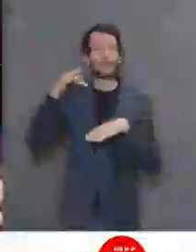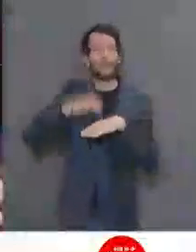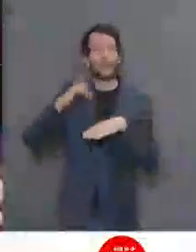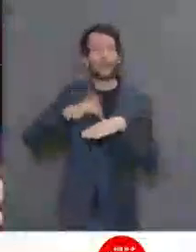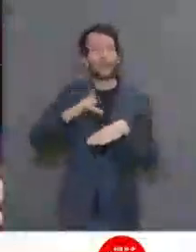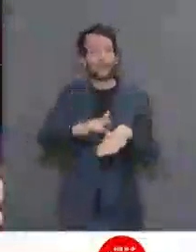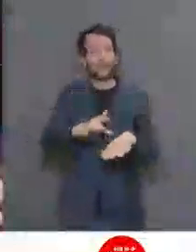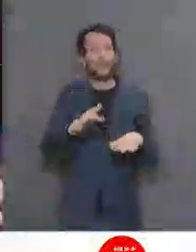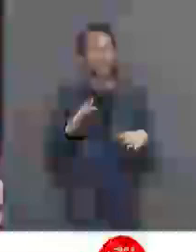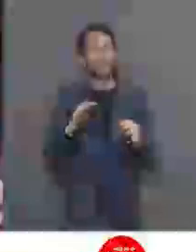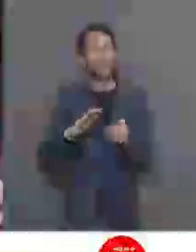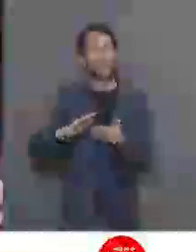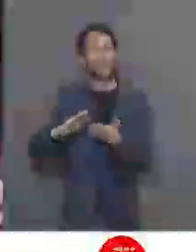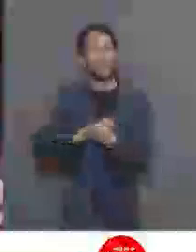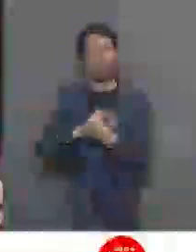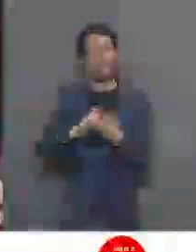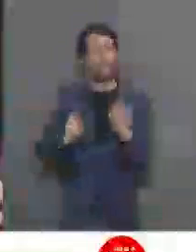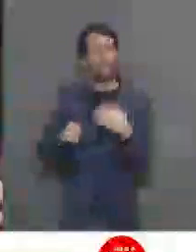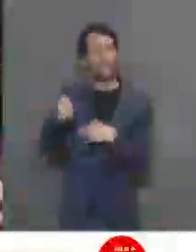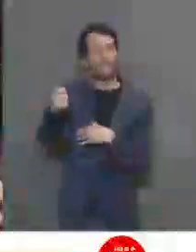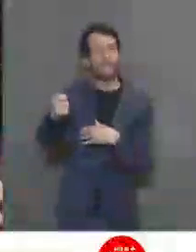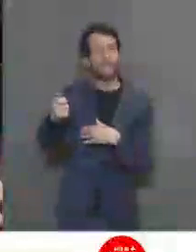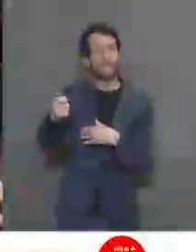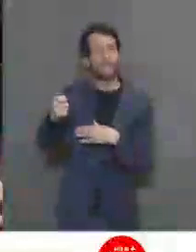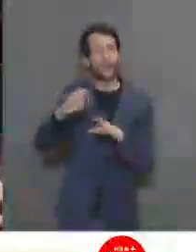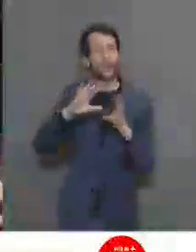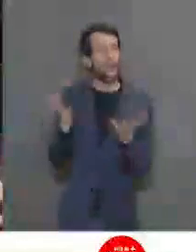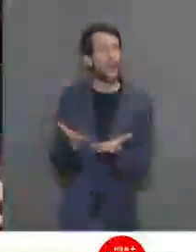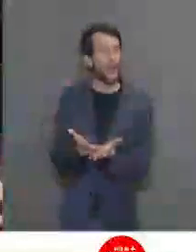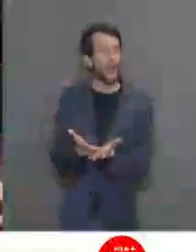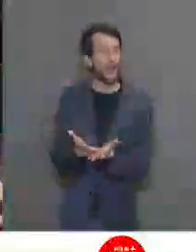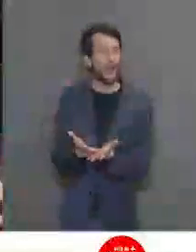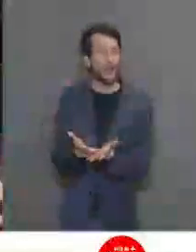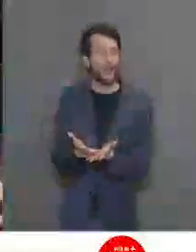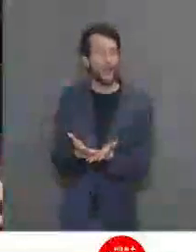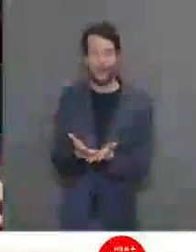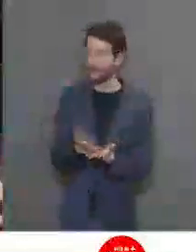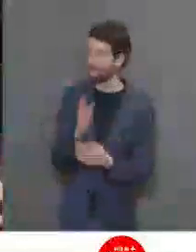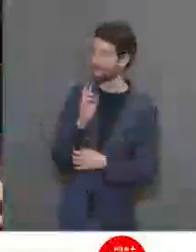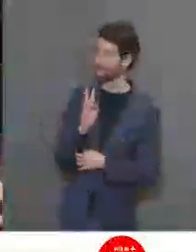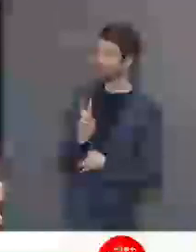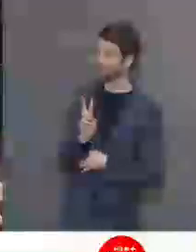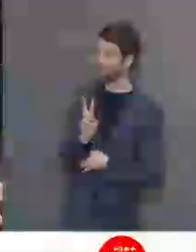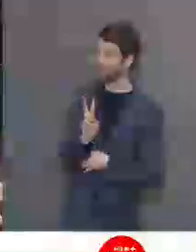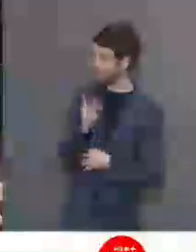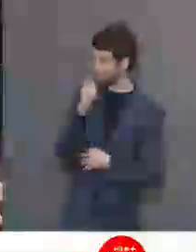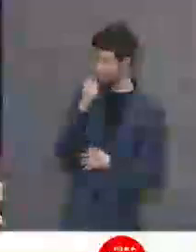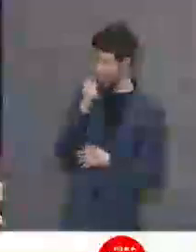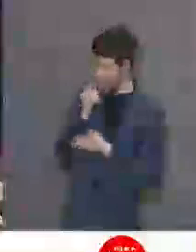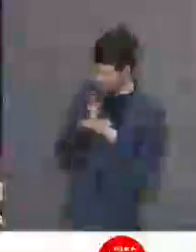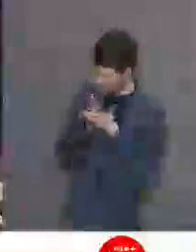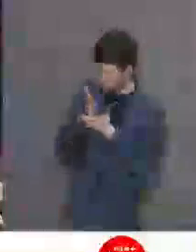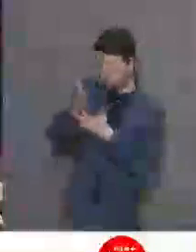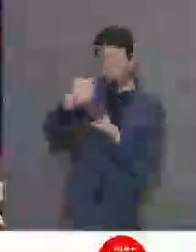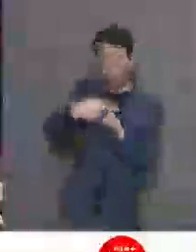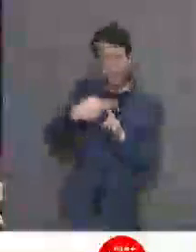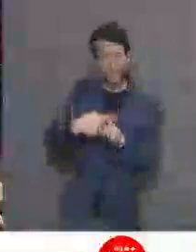question du projet éducatif, nous permettait effectivement de penser que ça allait dans le bon